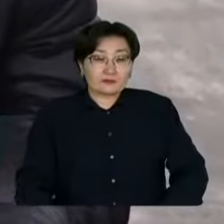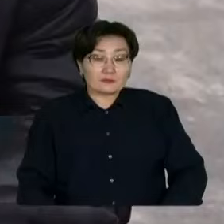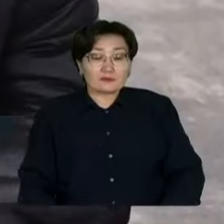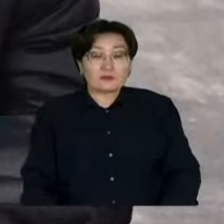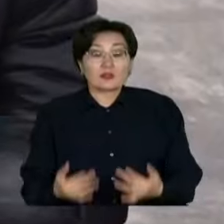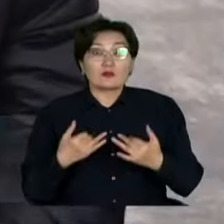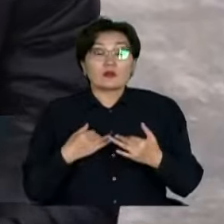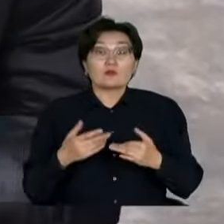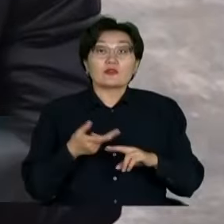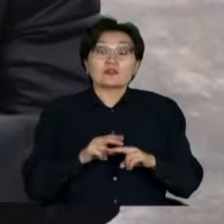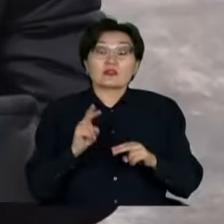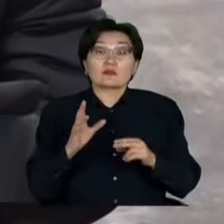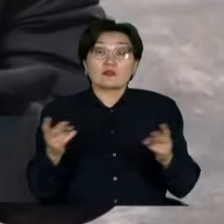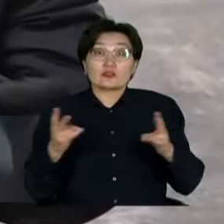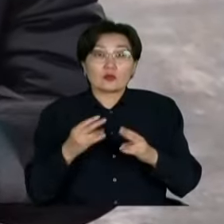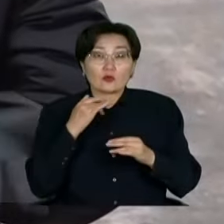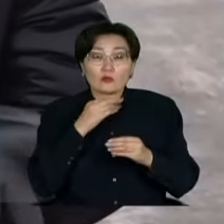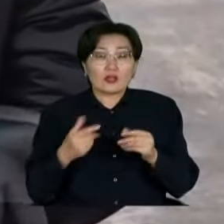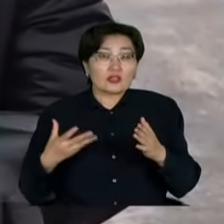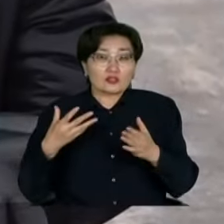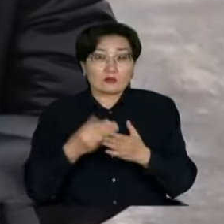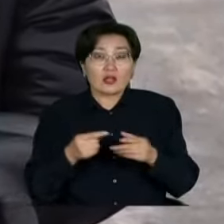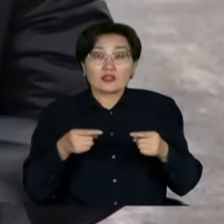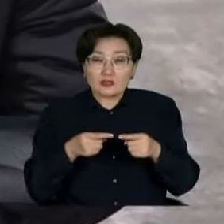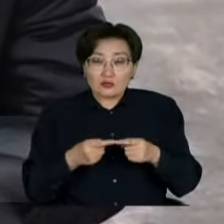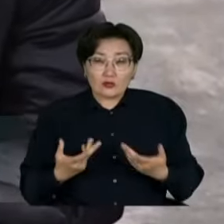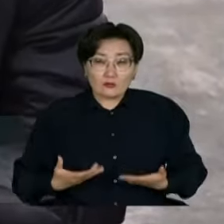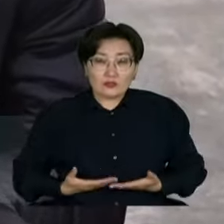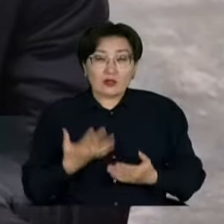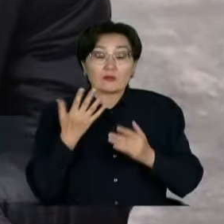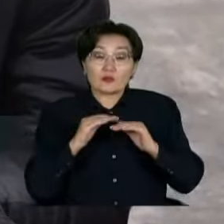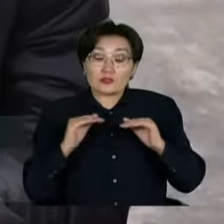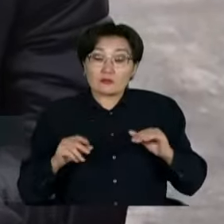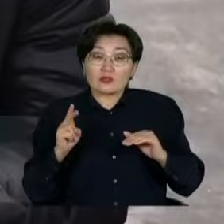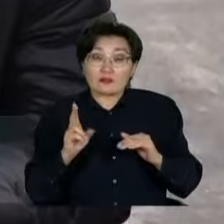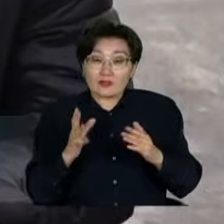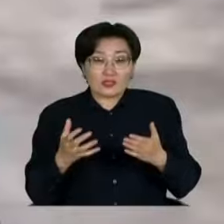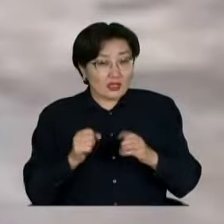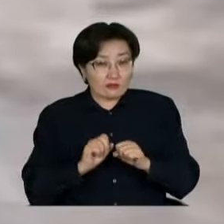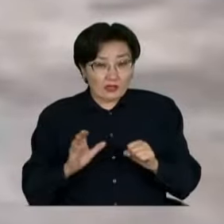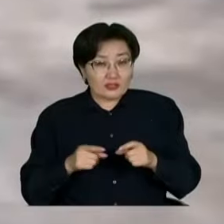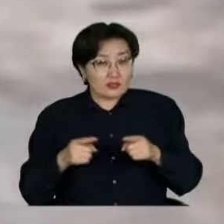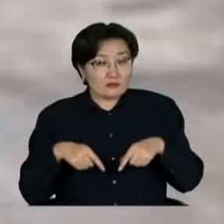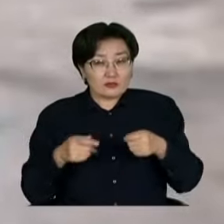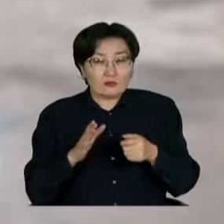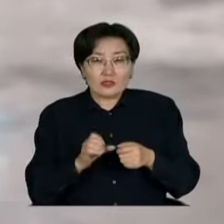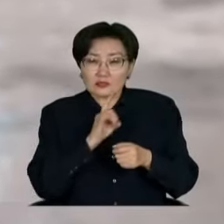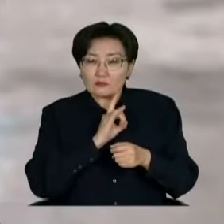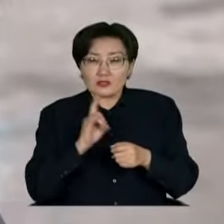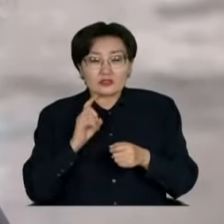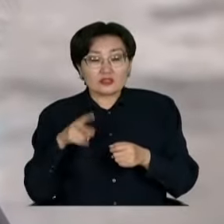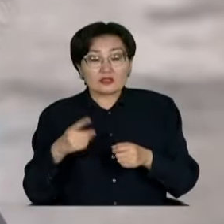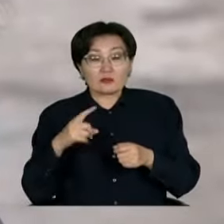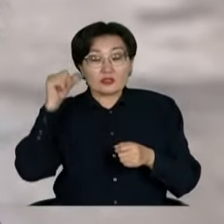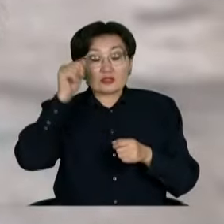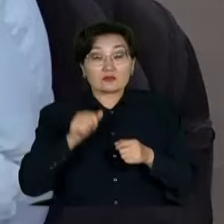Ал біз мұқтажбыз, біз қаншама ақша төлеп үй жалдап жүрміз. 5 баламен де квартира ала қоймайды. Күлшат Тоқпетова